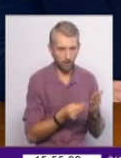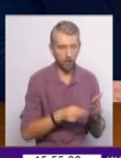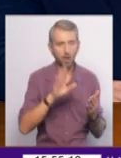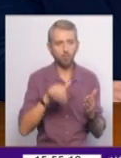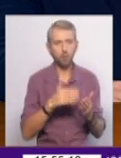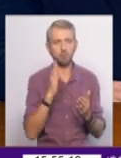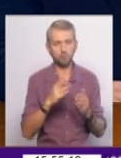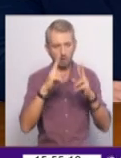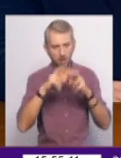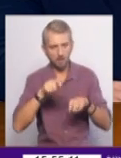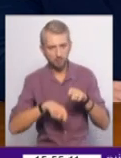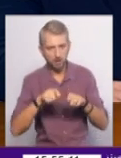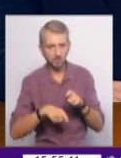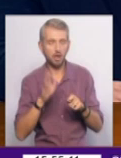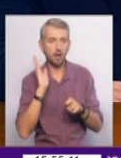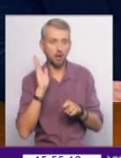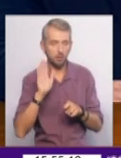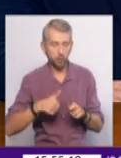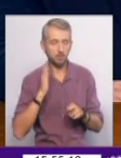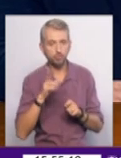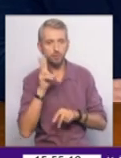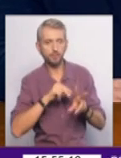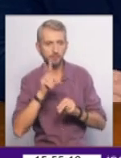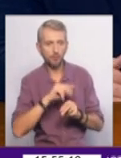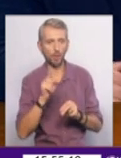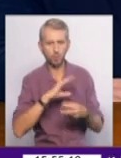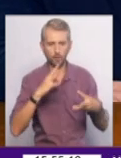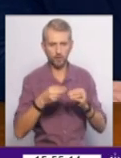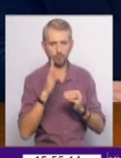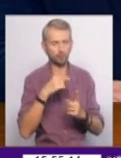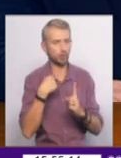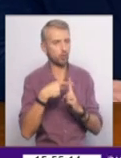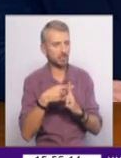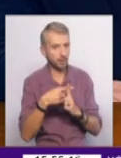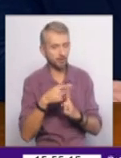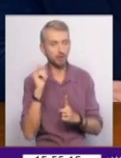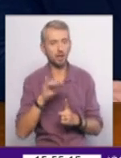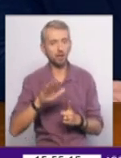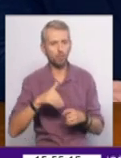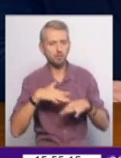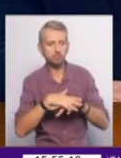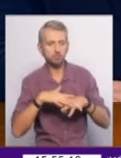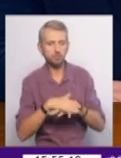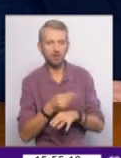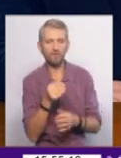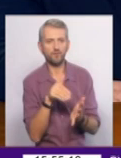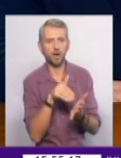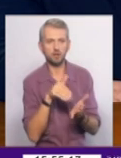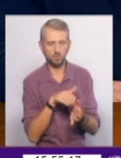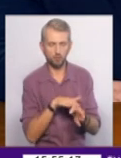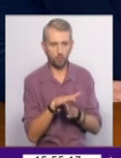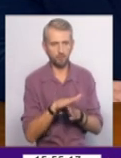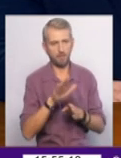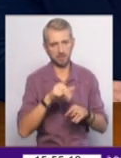потім будемо тішити надію себе, що отримаємо позитивний висновок, і далі буде прорахована кошторисна вартість після вже